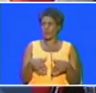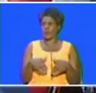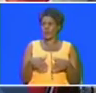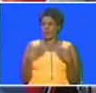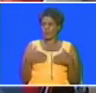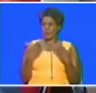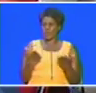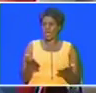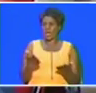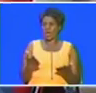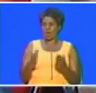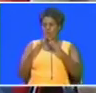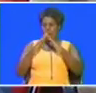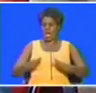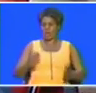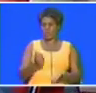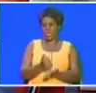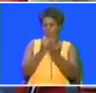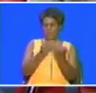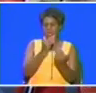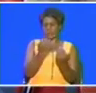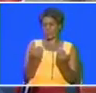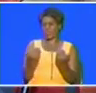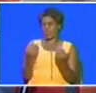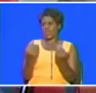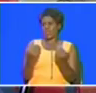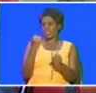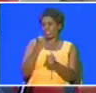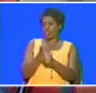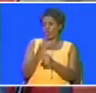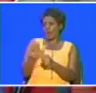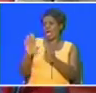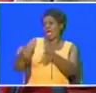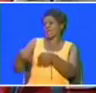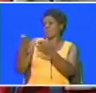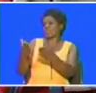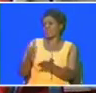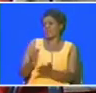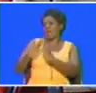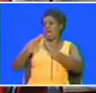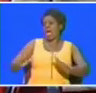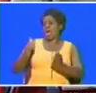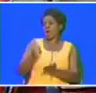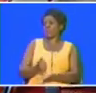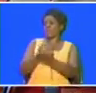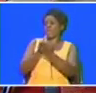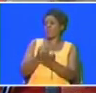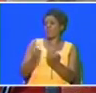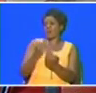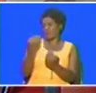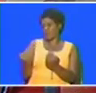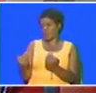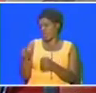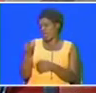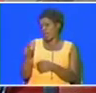siku hizi wamekaa wasichana wale wa kazi, wanawalelea watoto, umeacha majukumu yako kama mzazi, umempa msichana wako wa kazi anakulelea watoto. Lakini, kwa